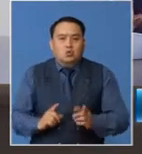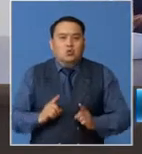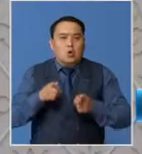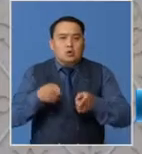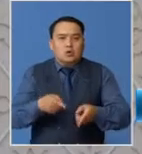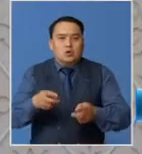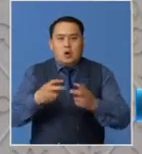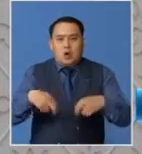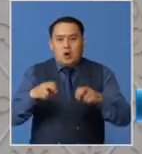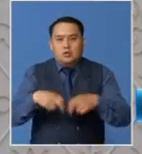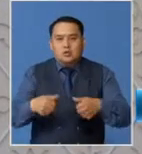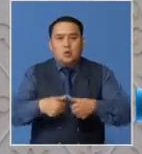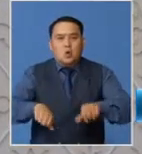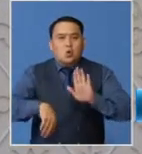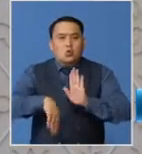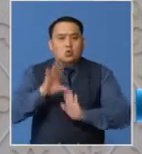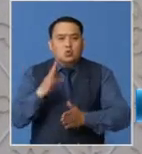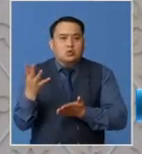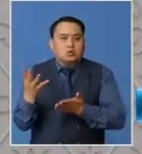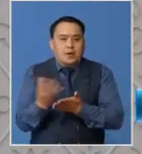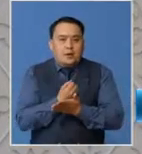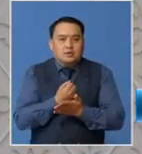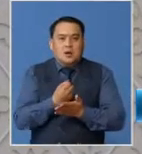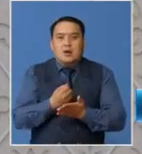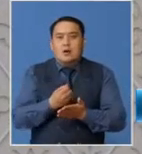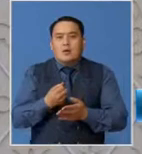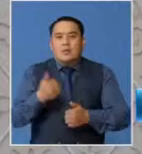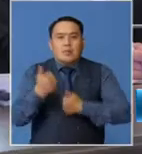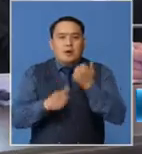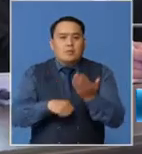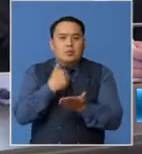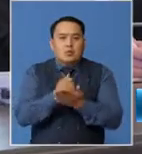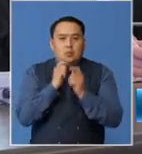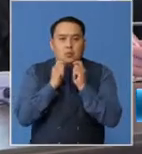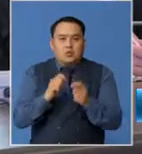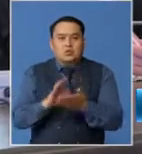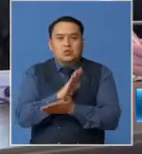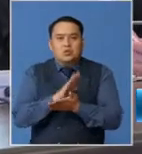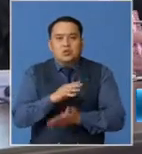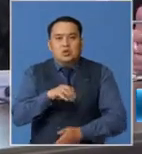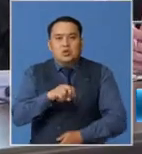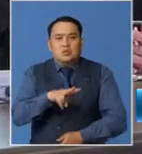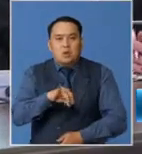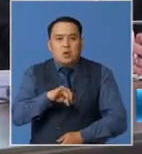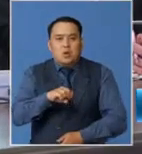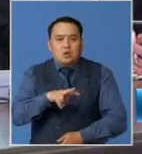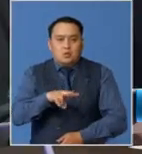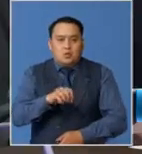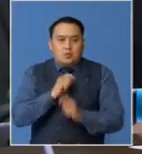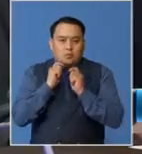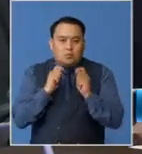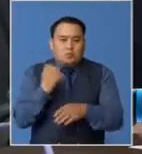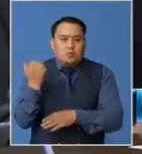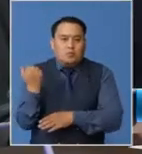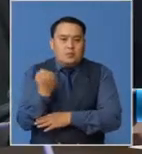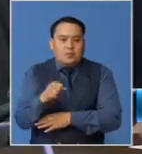алқасы саралап, ішінен 5-еуін үздік деп тапты. Айтап айтсақ, байқаудың бас жүлдесі облыстық Жетісу газетінің тілшісі Болат Мәжитке